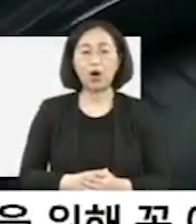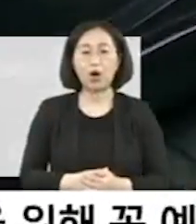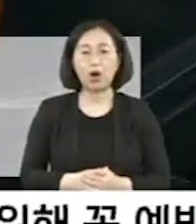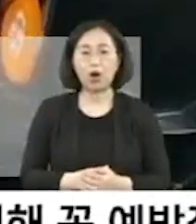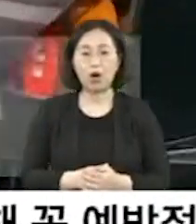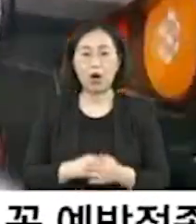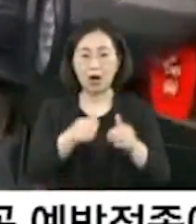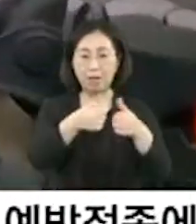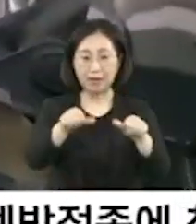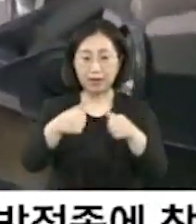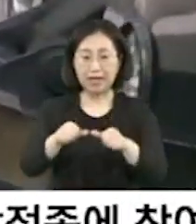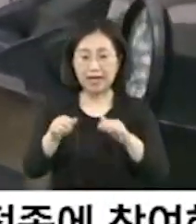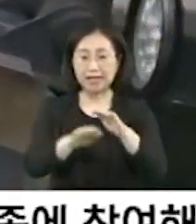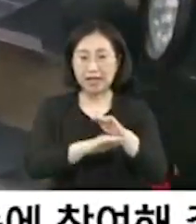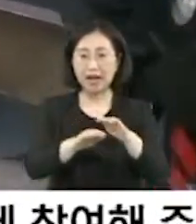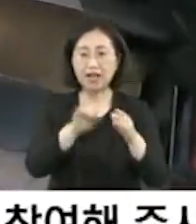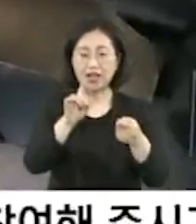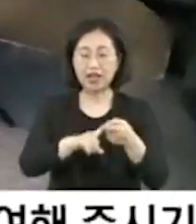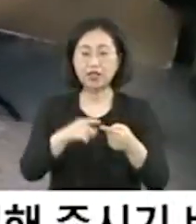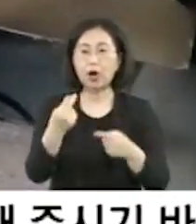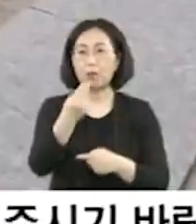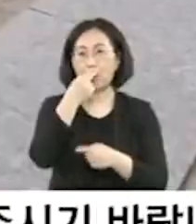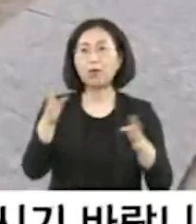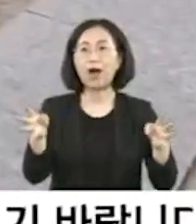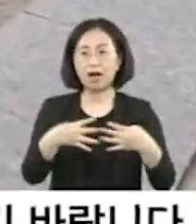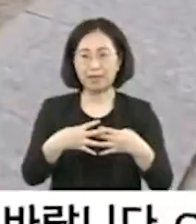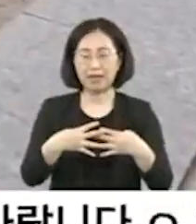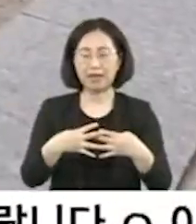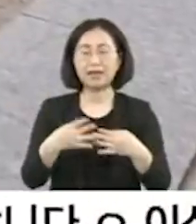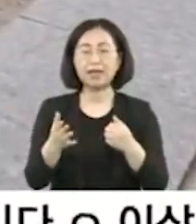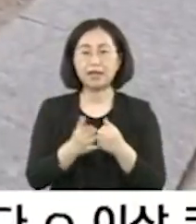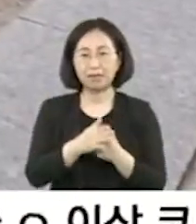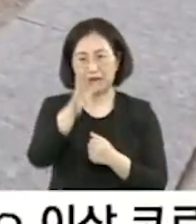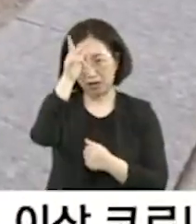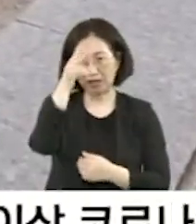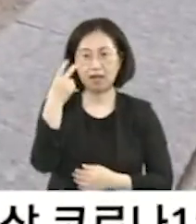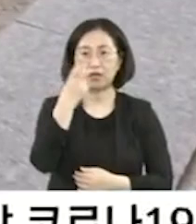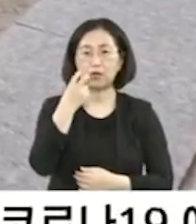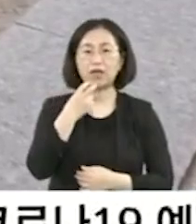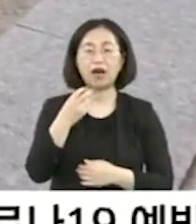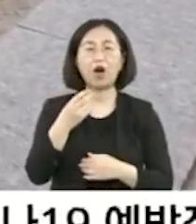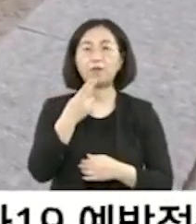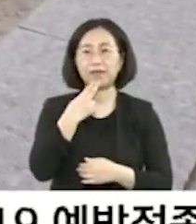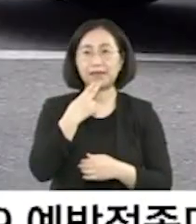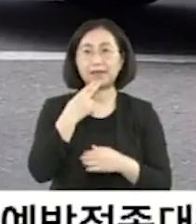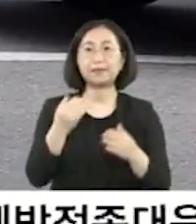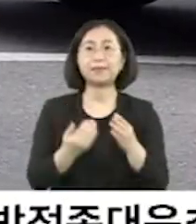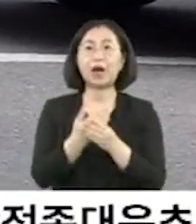파손된 차량에 대해서는 보험 처리로 합의해 별도의 수사 없이 사건을 종결했습니다.